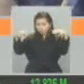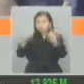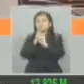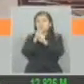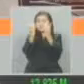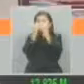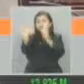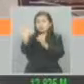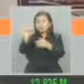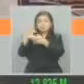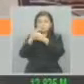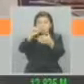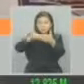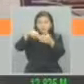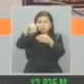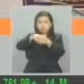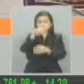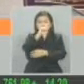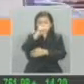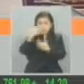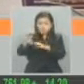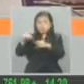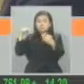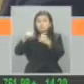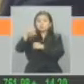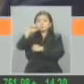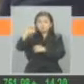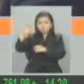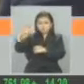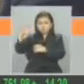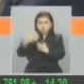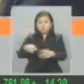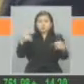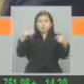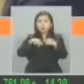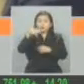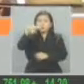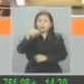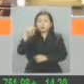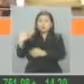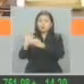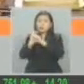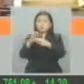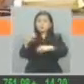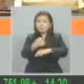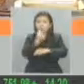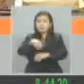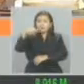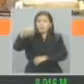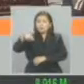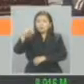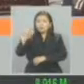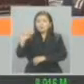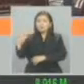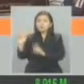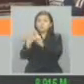เลือกตั้งส.ส.และการได้มาซึ่งส.ว.รวมถึงร่างพรบ.ว่าด้วยพรรคการเมืองและร่างพรบ.ว่าด้วยคณะกรรมการการเ